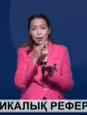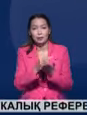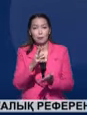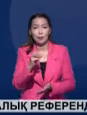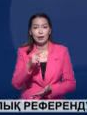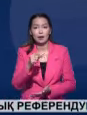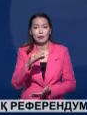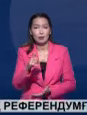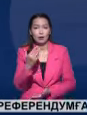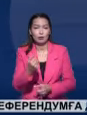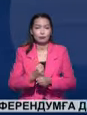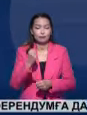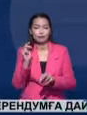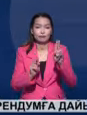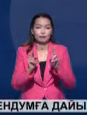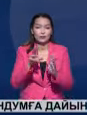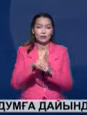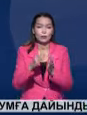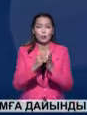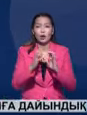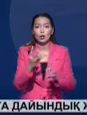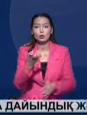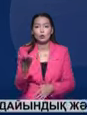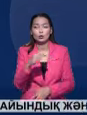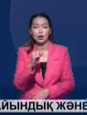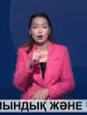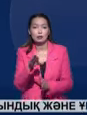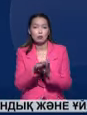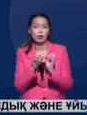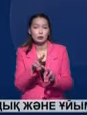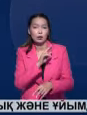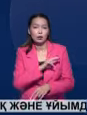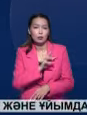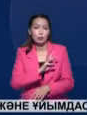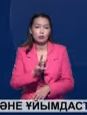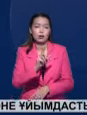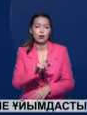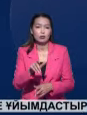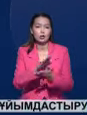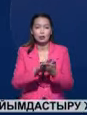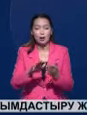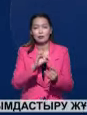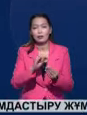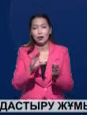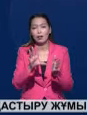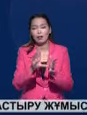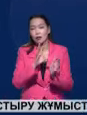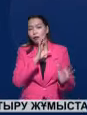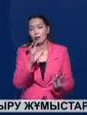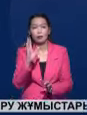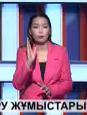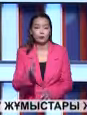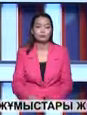қатаң стандарттармен реттеледі. Әлемдегі 400-ден астам АЭС қауіпсіз жұмыс істеп, миллиондаған адамдар үшін таза және тұрақты энергия